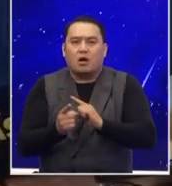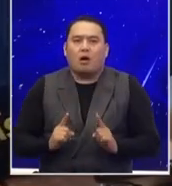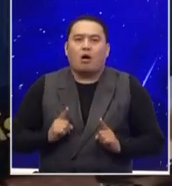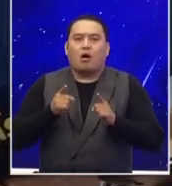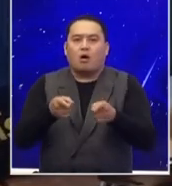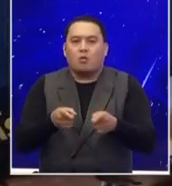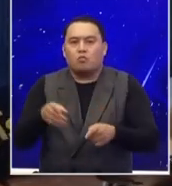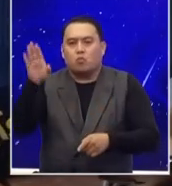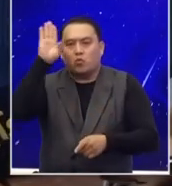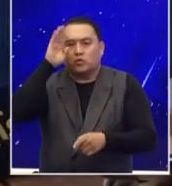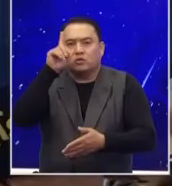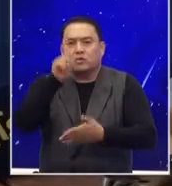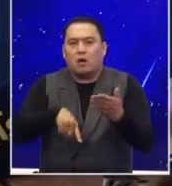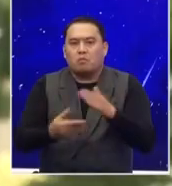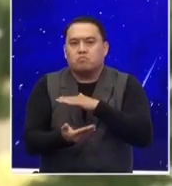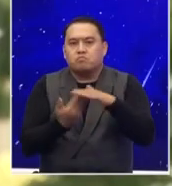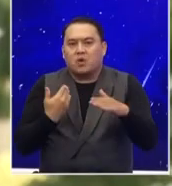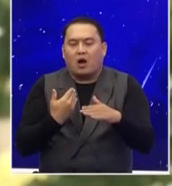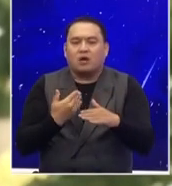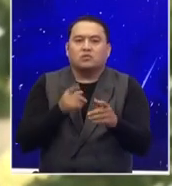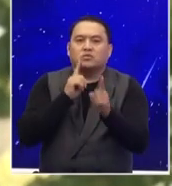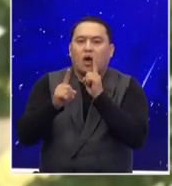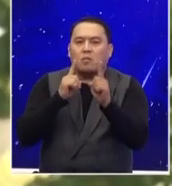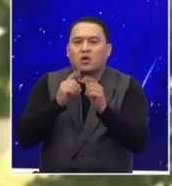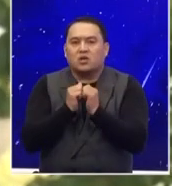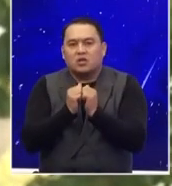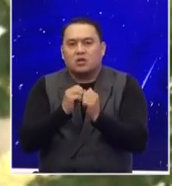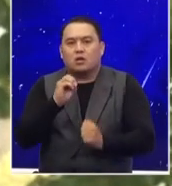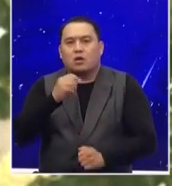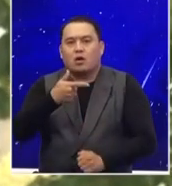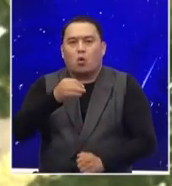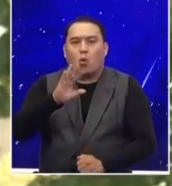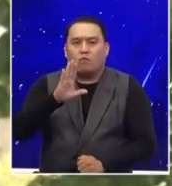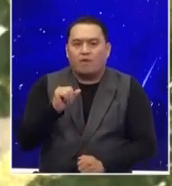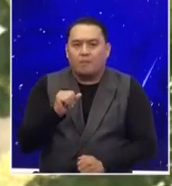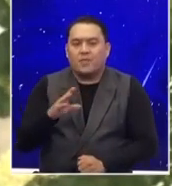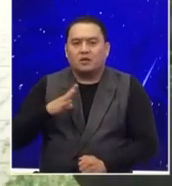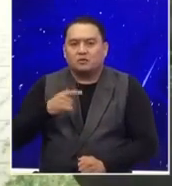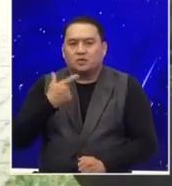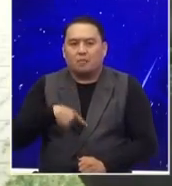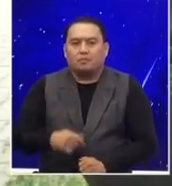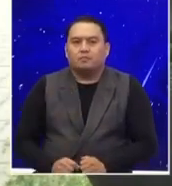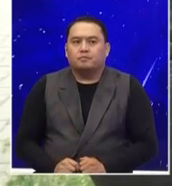товарищ, которому мужчина доверял, позвал его на очередное собрание свидетелей Иеговы, которое посещал сам.